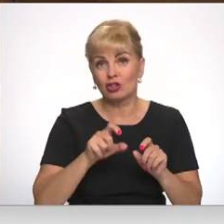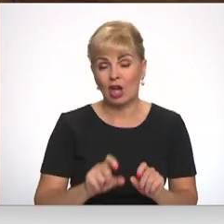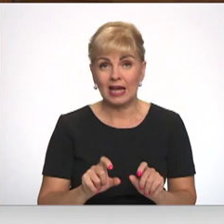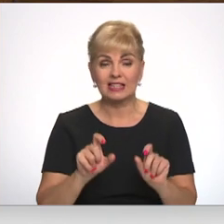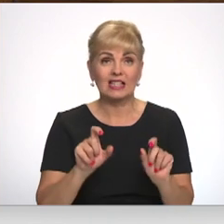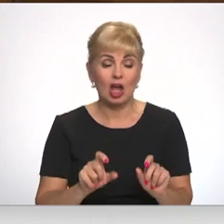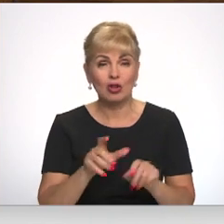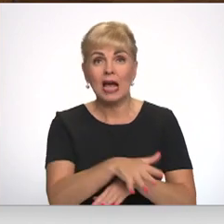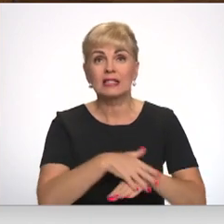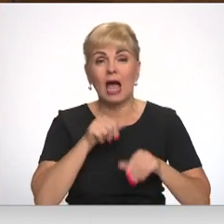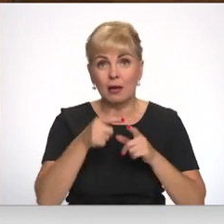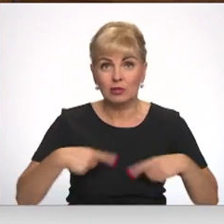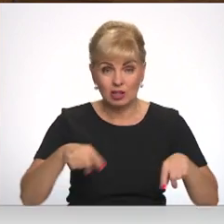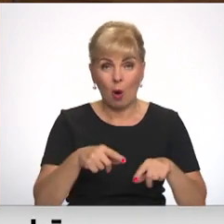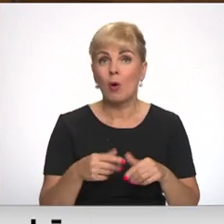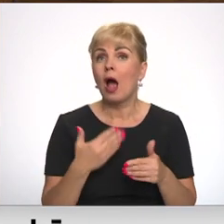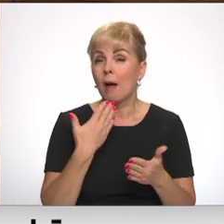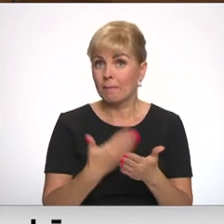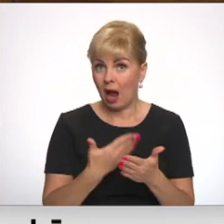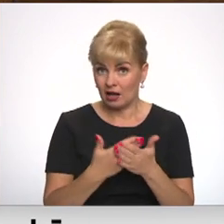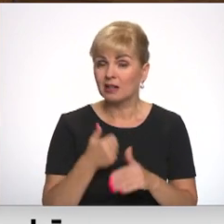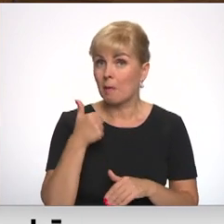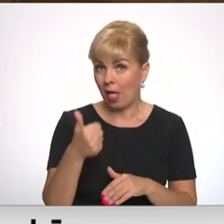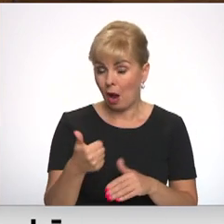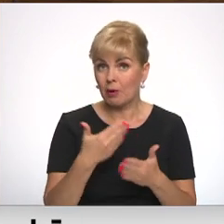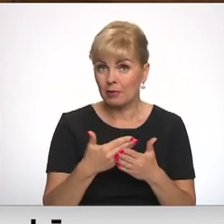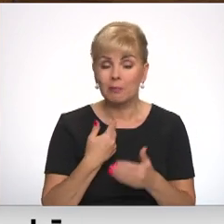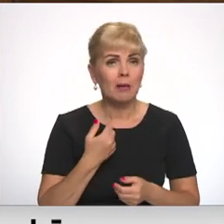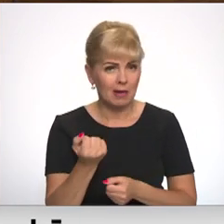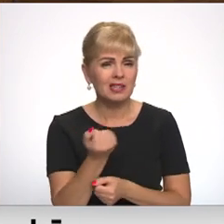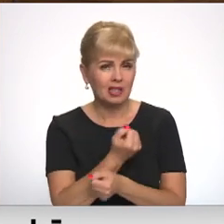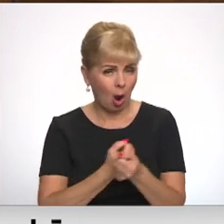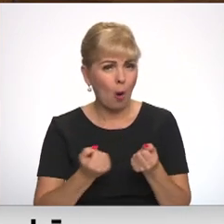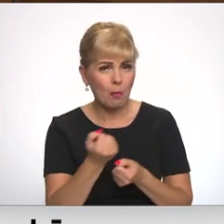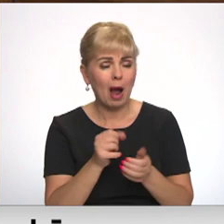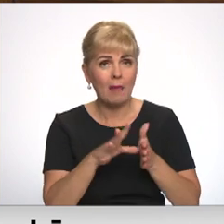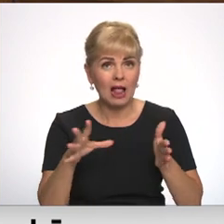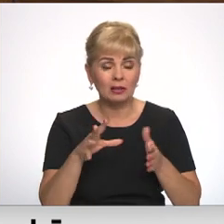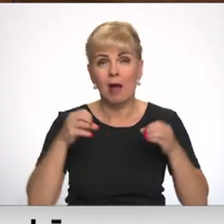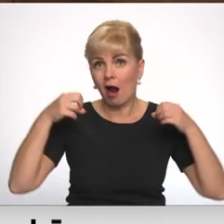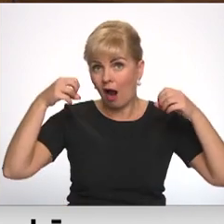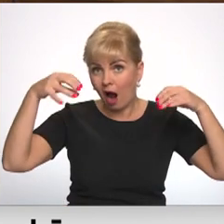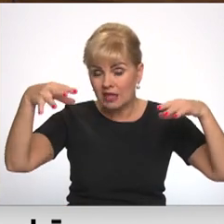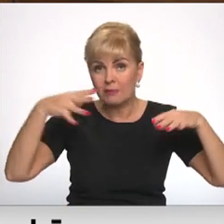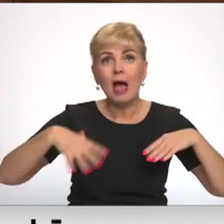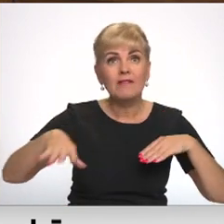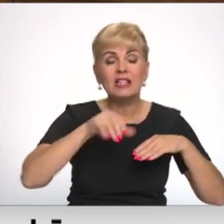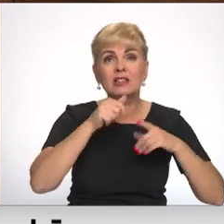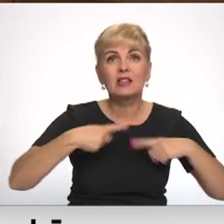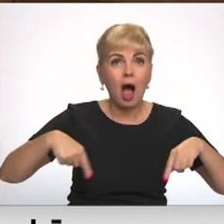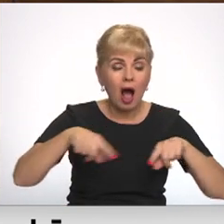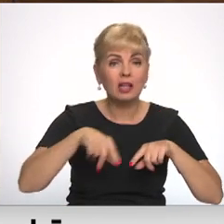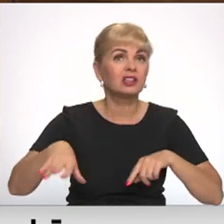tagad saimas zāle rādam labu piemēru? Mēs taupam elektrību. Mums deg gaismas visas zāles,